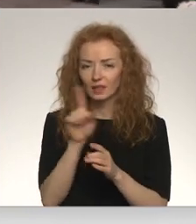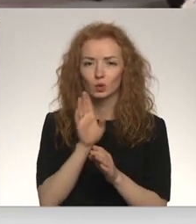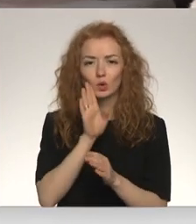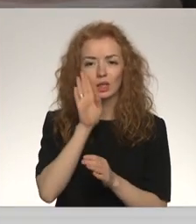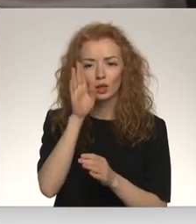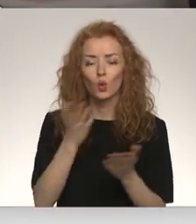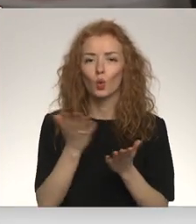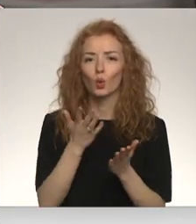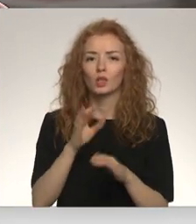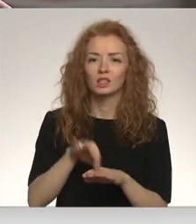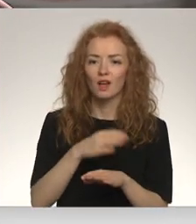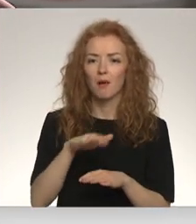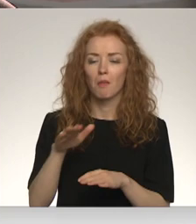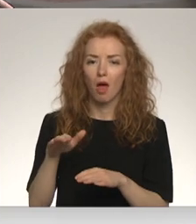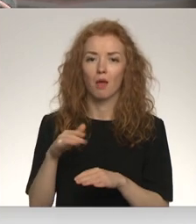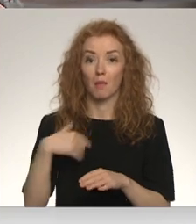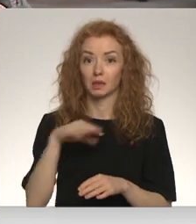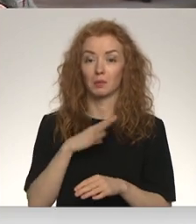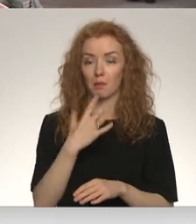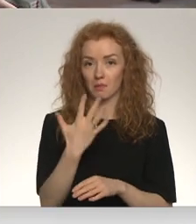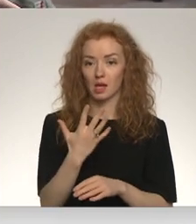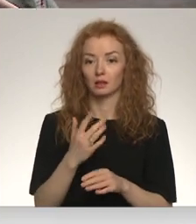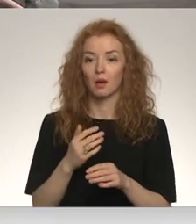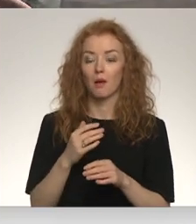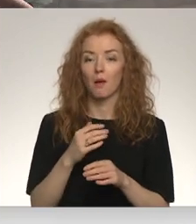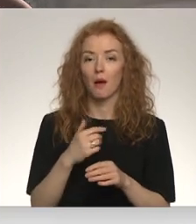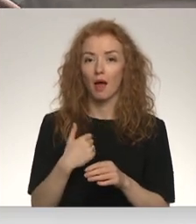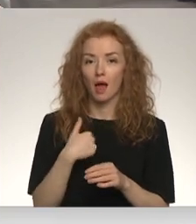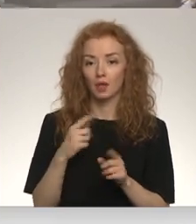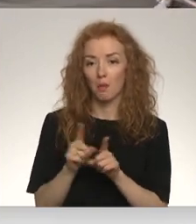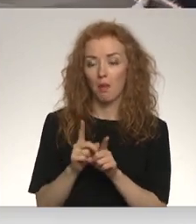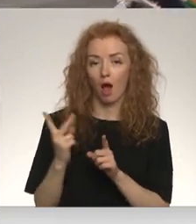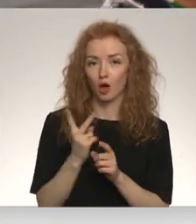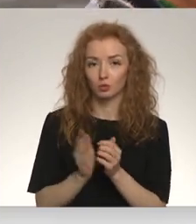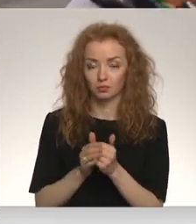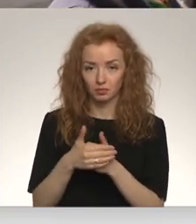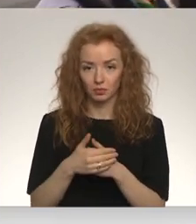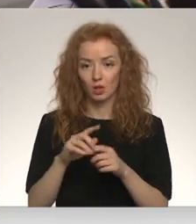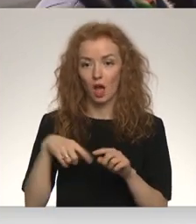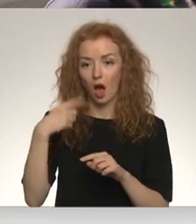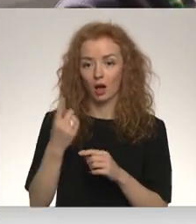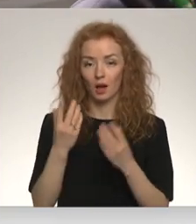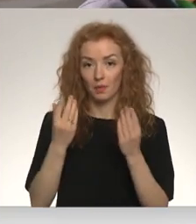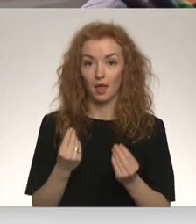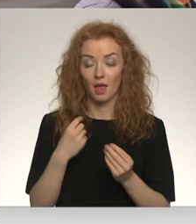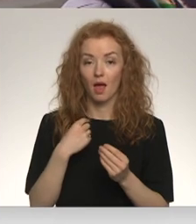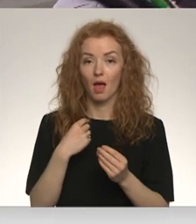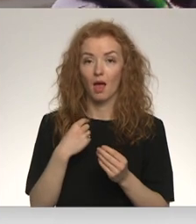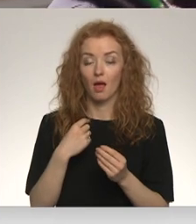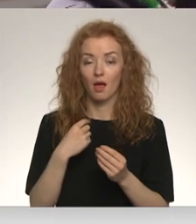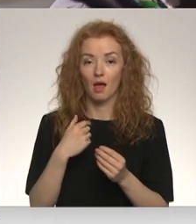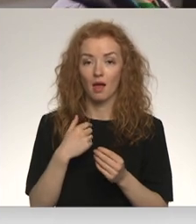ar pārējiem bērniem, mēs 5 bērni bijām. Noslēpa pārējos, tik es ar māsu biju, jo nākošā dienā, es gāju 4. Klasē, māsa gāja